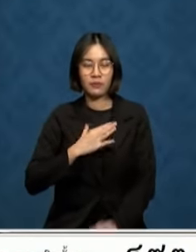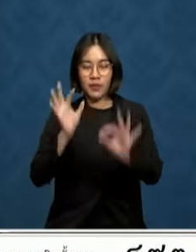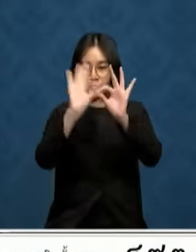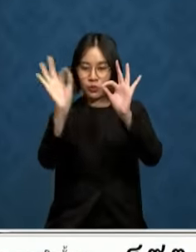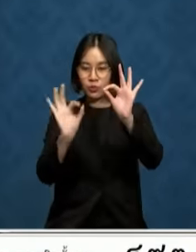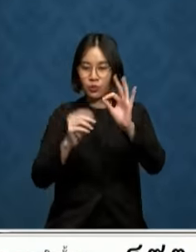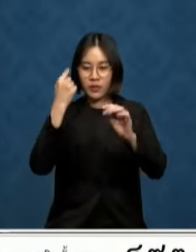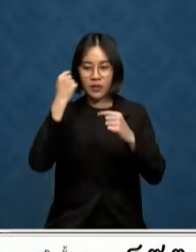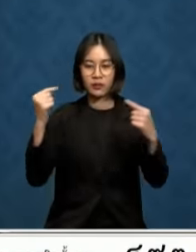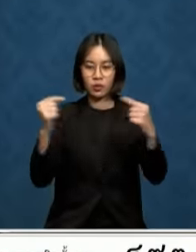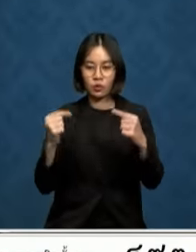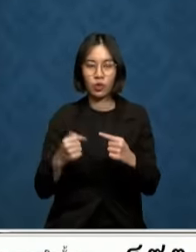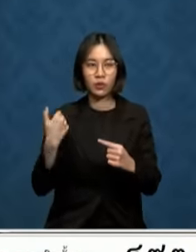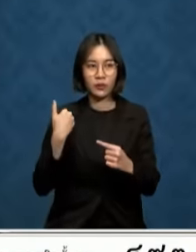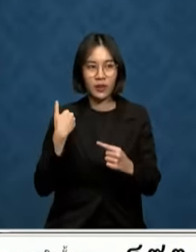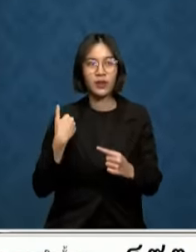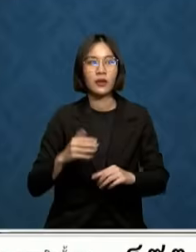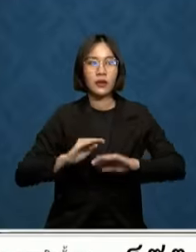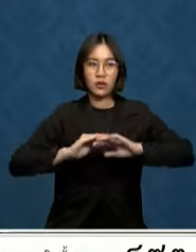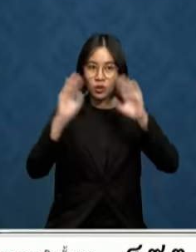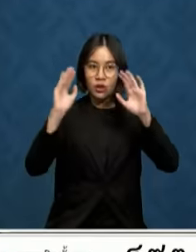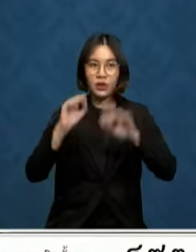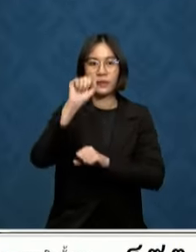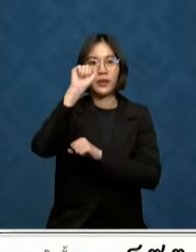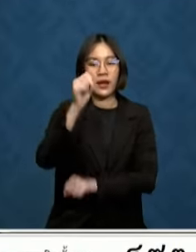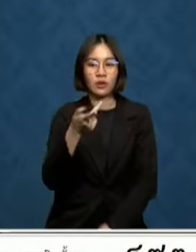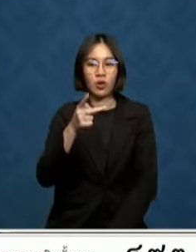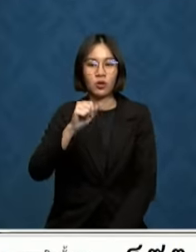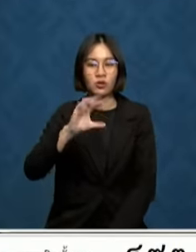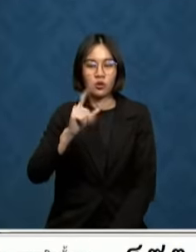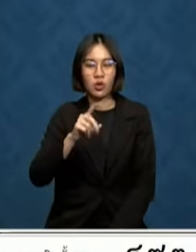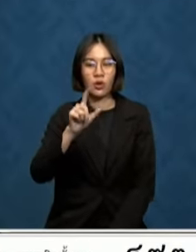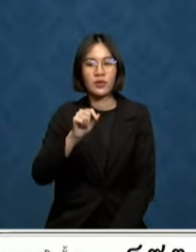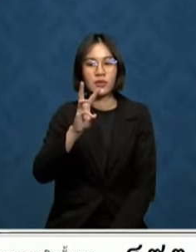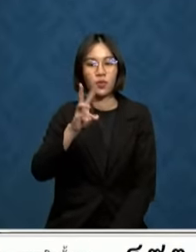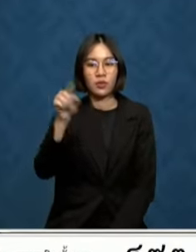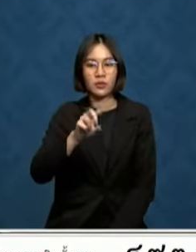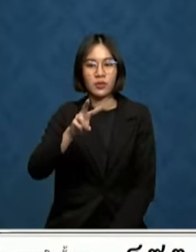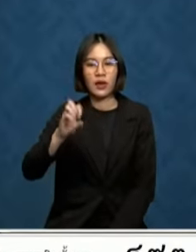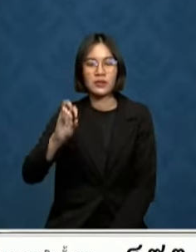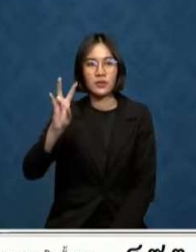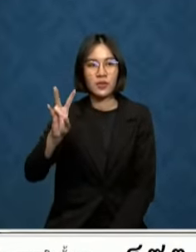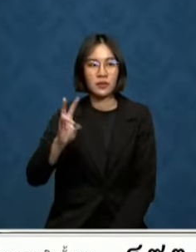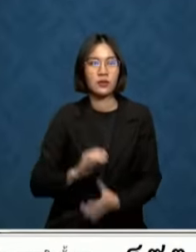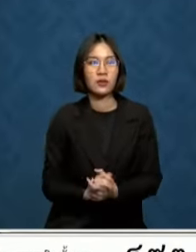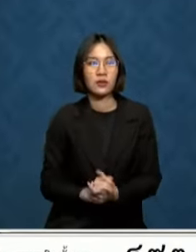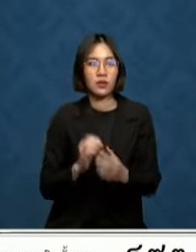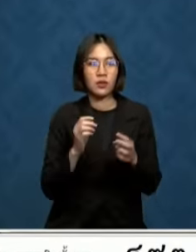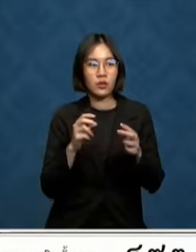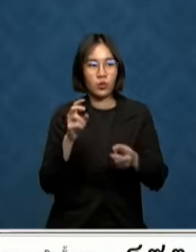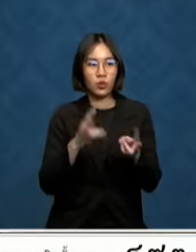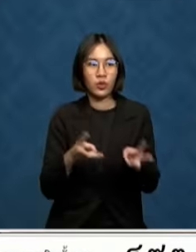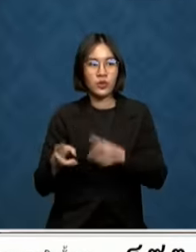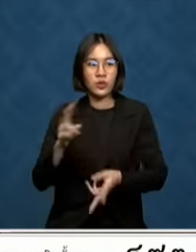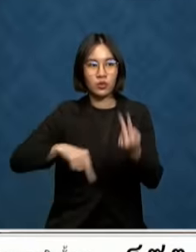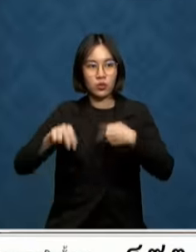ตรงกัน เช่น สมควรยกเลิกประกาศค. ส. 26. ท. 2557เรื่องการดูแล